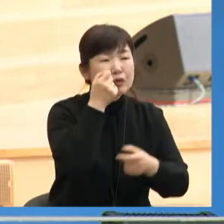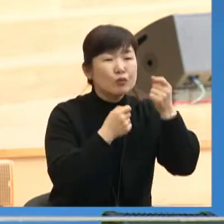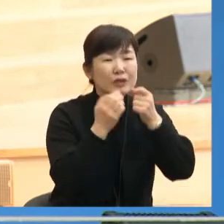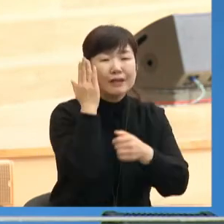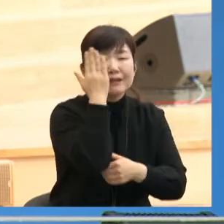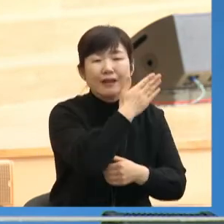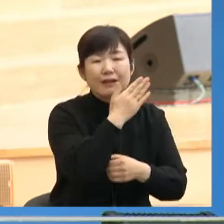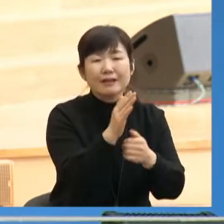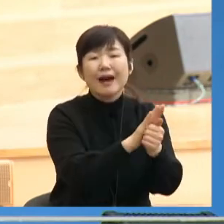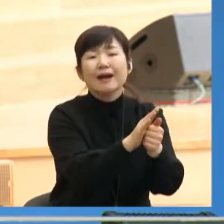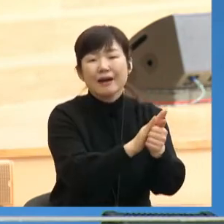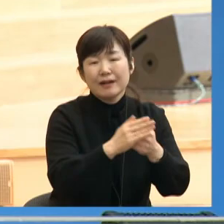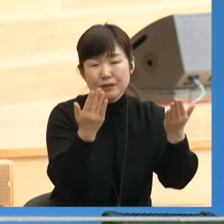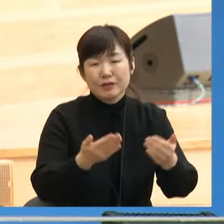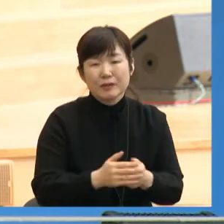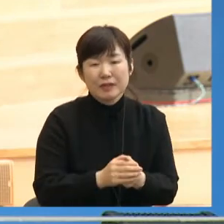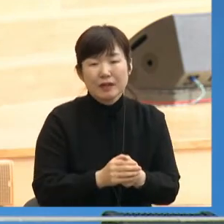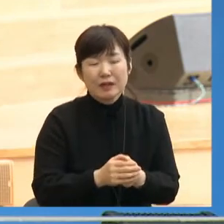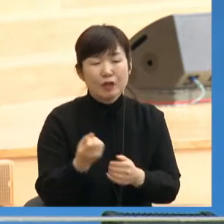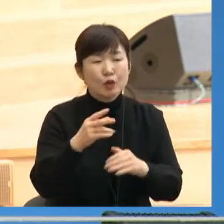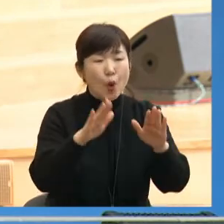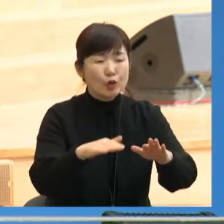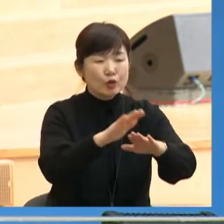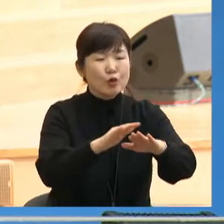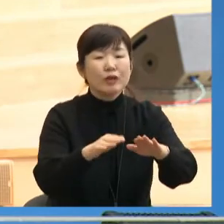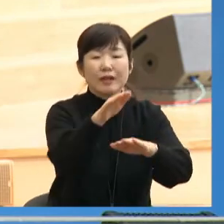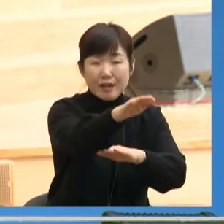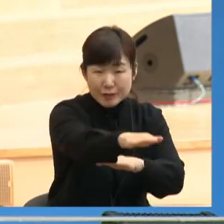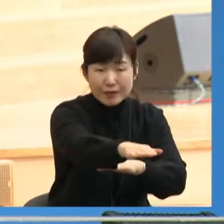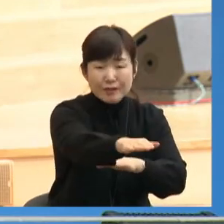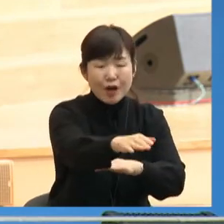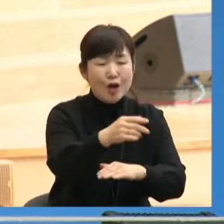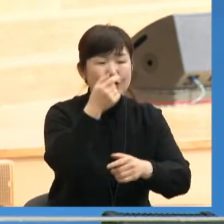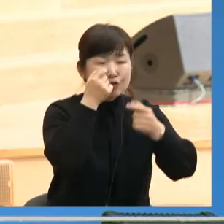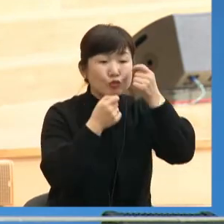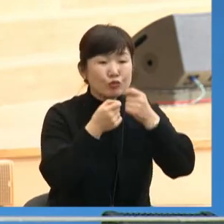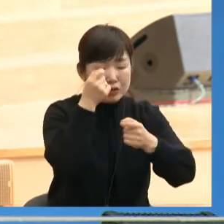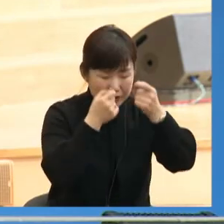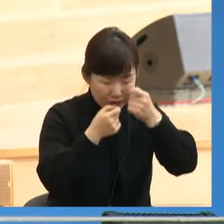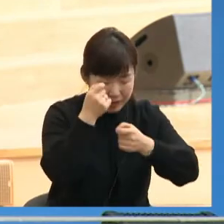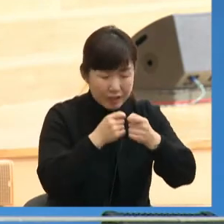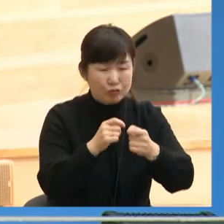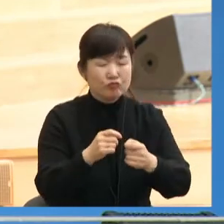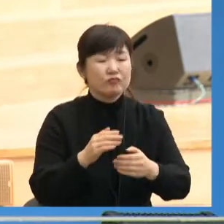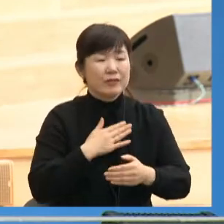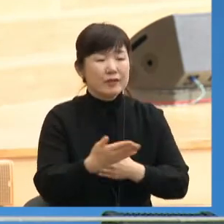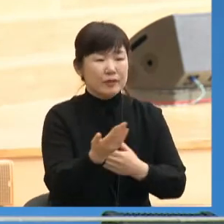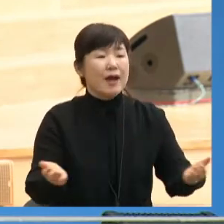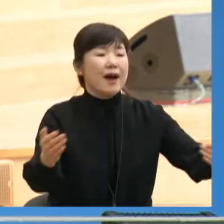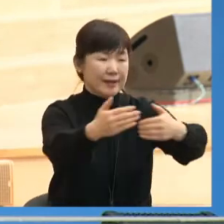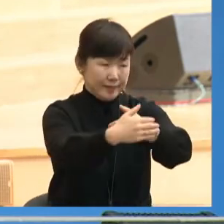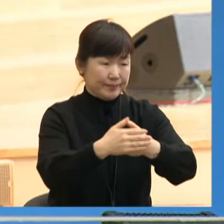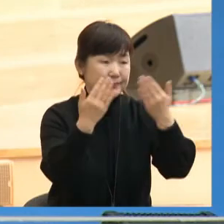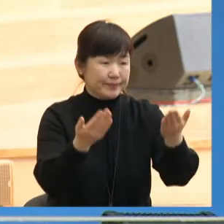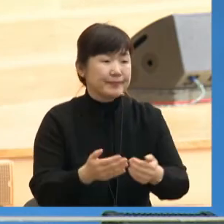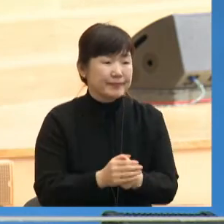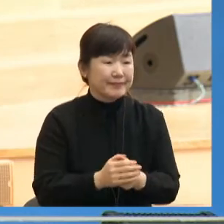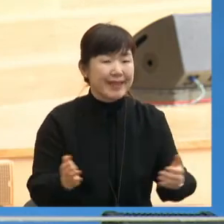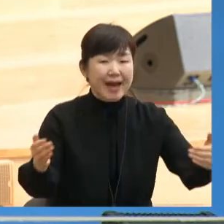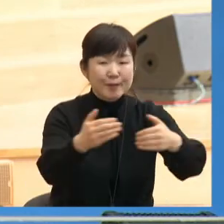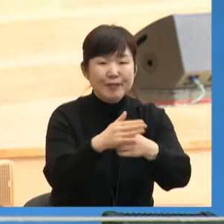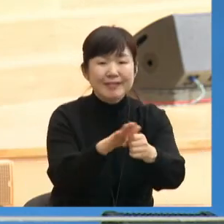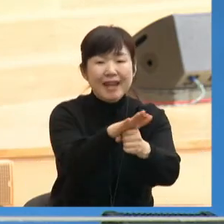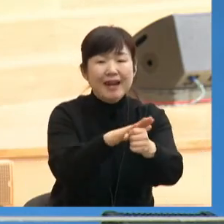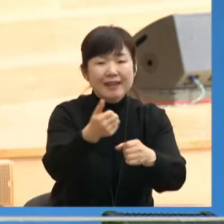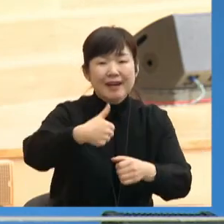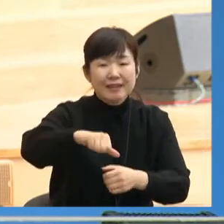원하세요. 그리고 우리에게 오늘도 손 내미셔서 눈물 흘리고 있는 우리를 안아주십니다. 안아주면서 사랑한다